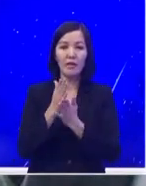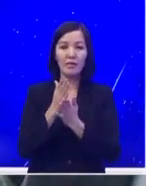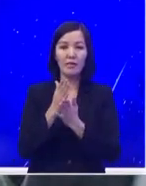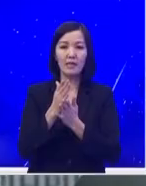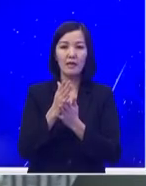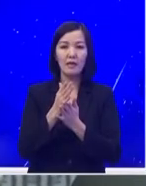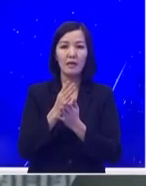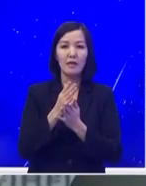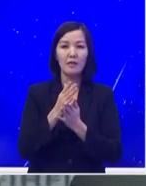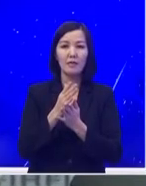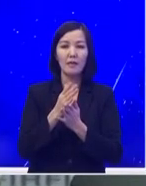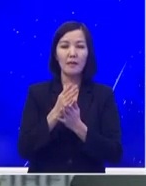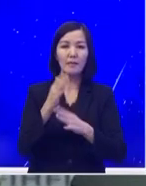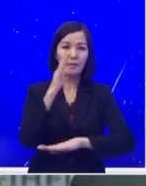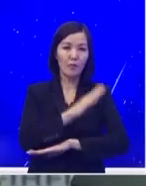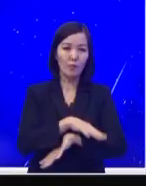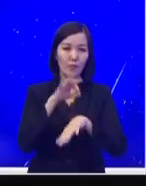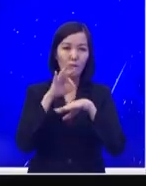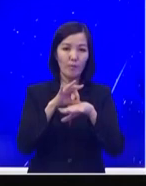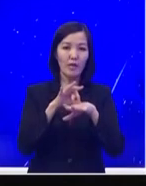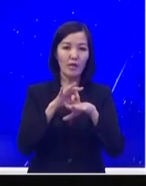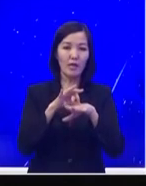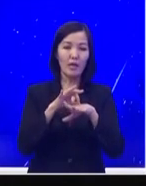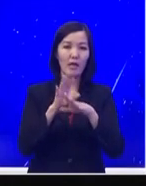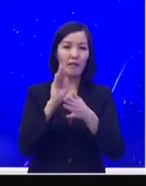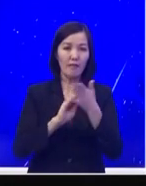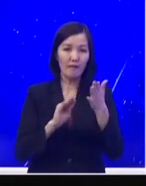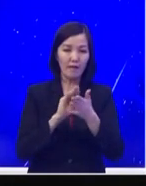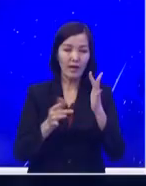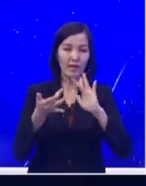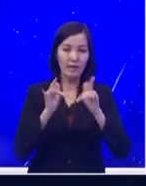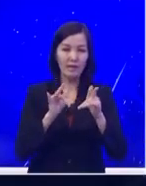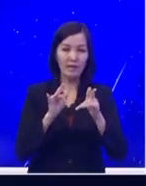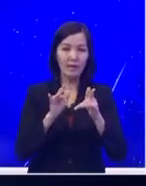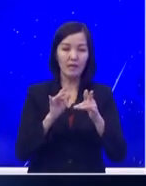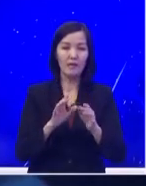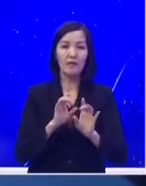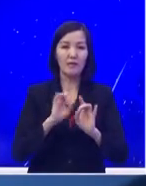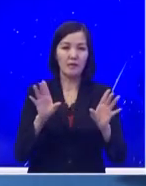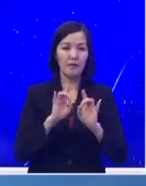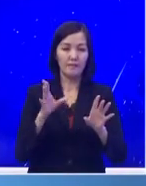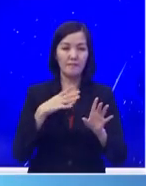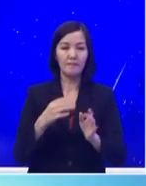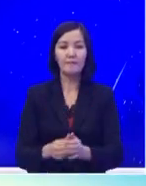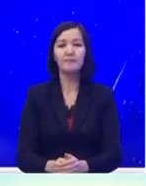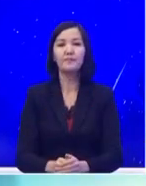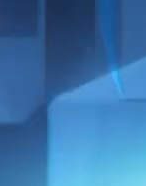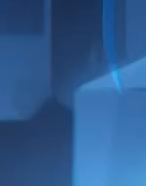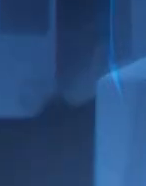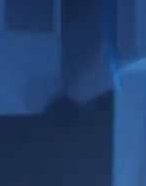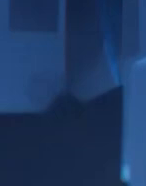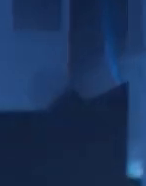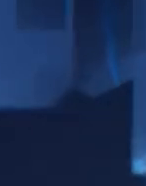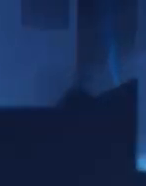«Матрица КЗ» провел мастер-класс по оттачиванию навыков ведения дел в интернет-пространстве. Елеман Раймбеков, Абзал Насипов, телеканал ЖТСУ,